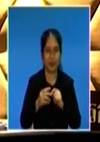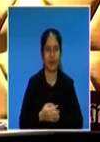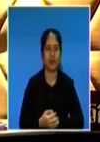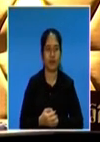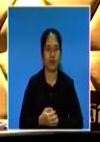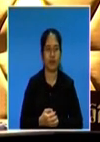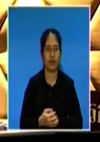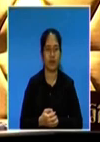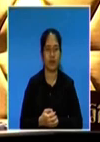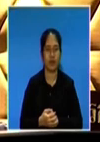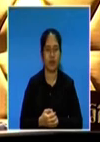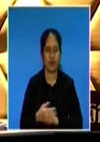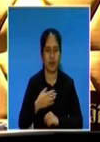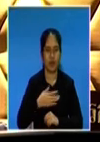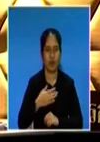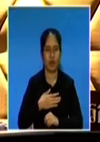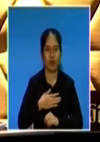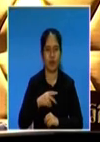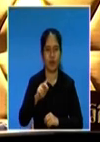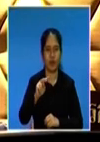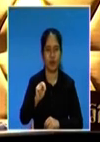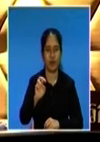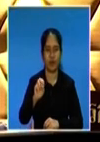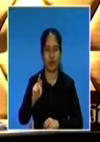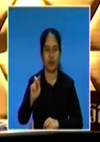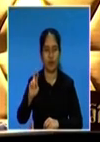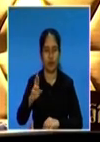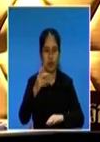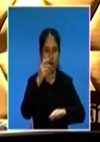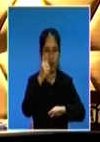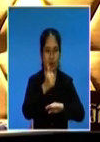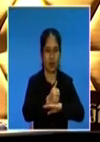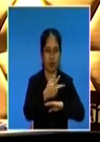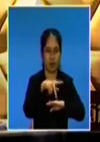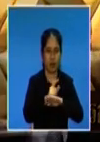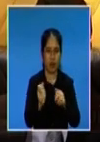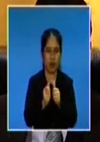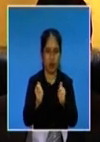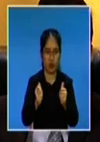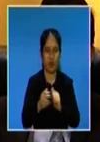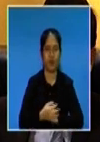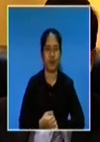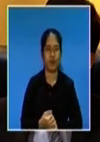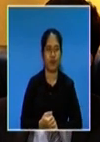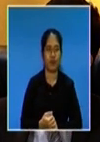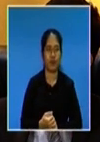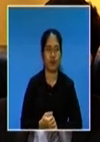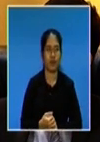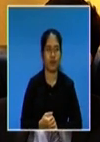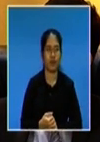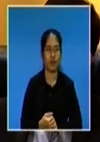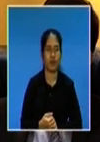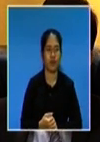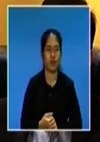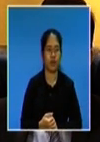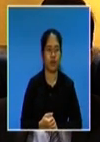านประธานที่เคารพครับผมนิกรจำนงนะครับประธานกรรมาธิการอนุกรรมาธิการทั้งอนุทั้งสองท่าน